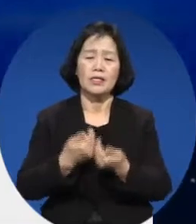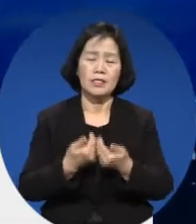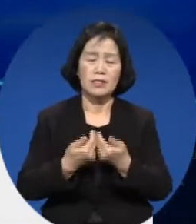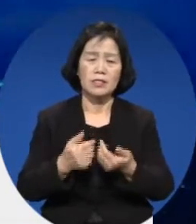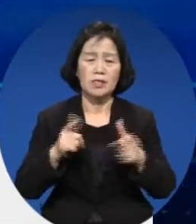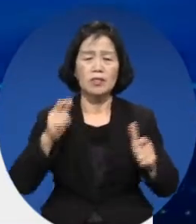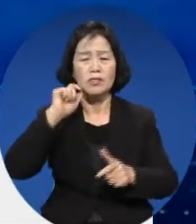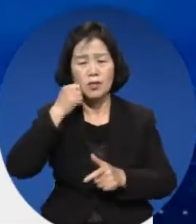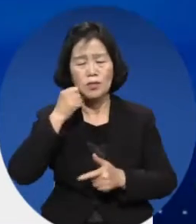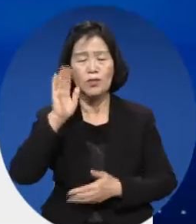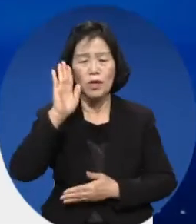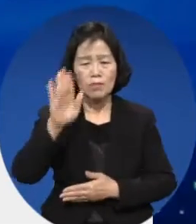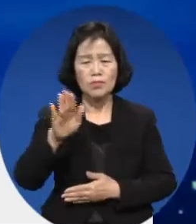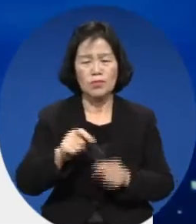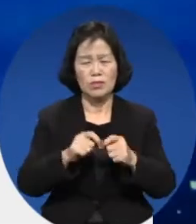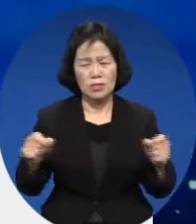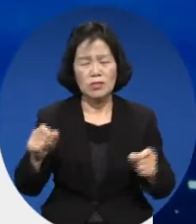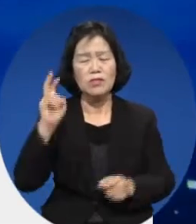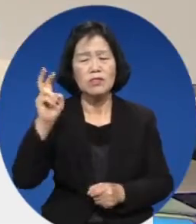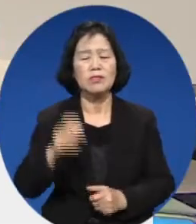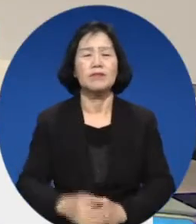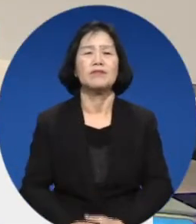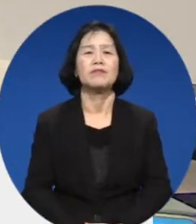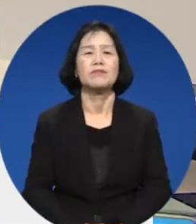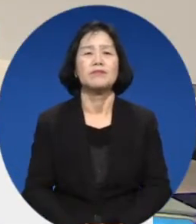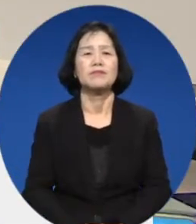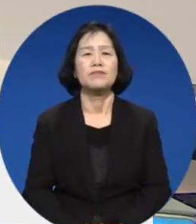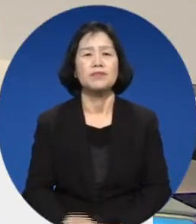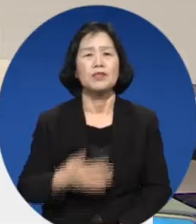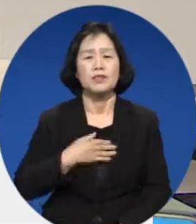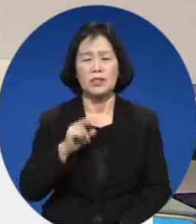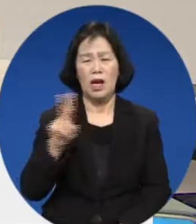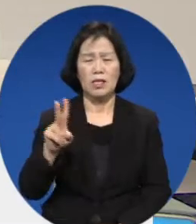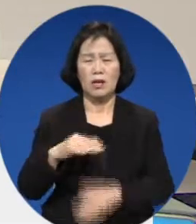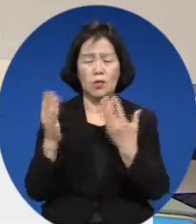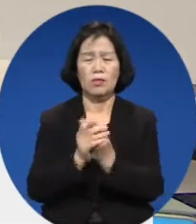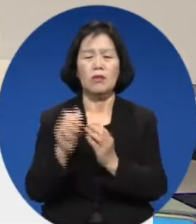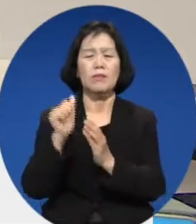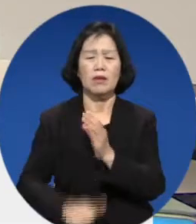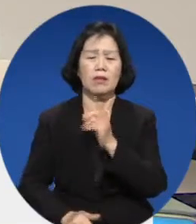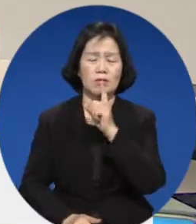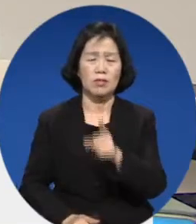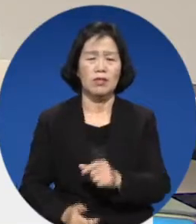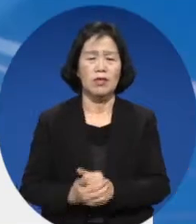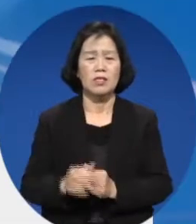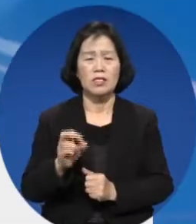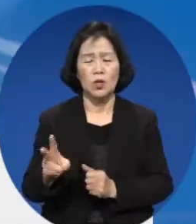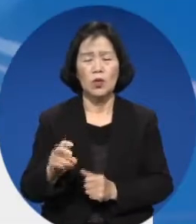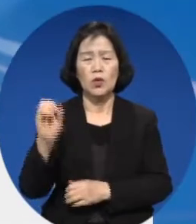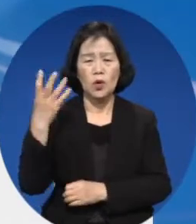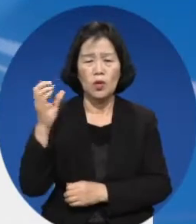난국 향후 좀 상당히 좀 길어지지 않을까요? 저는 야당이 완패했다고 생각해요. 네. 여론이